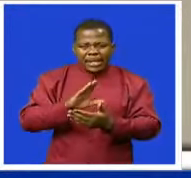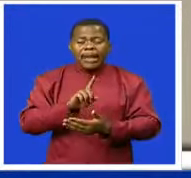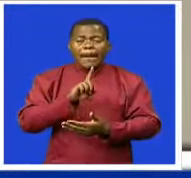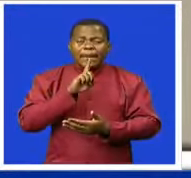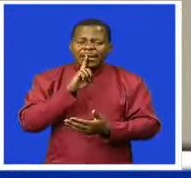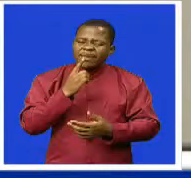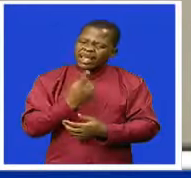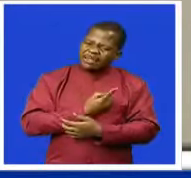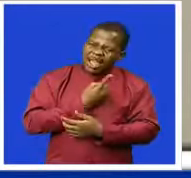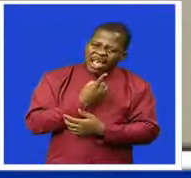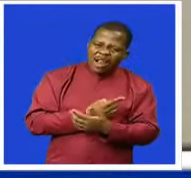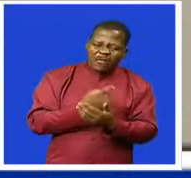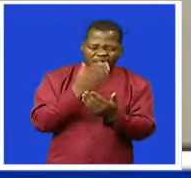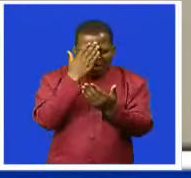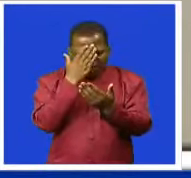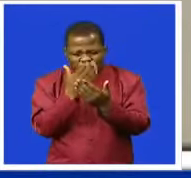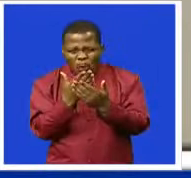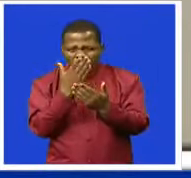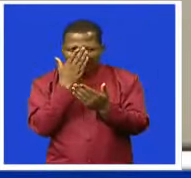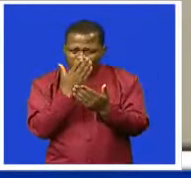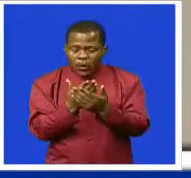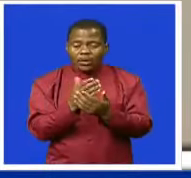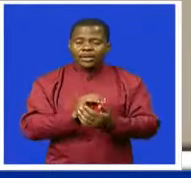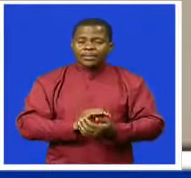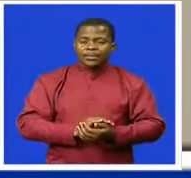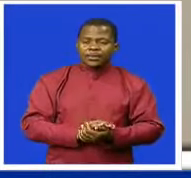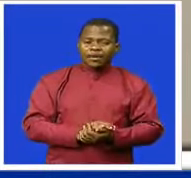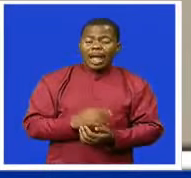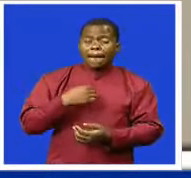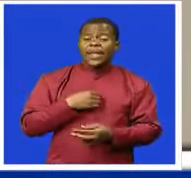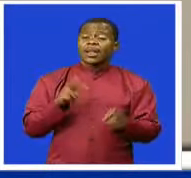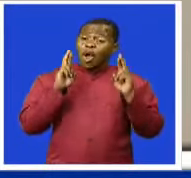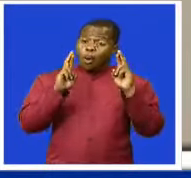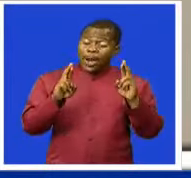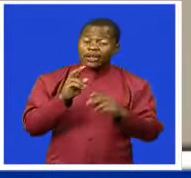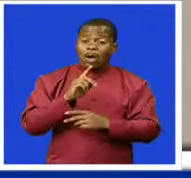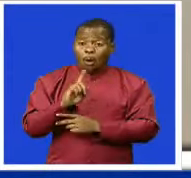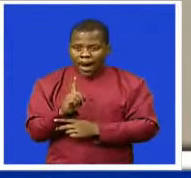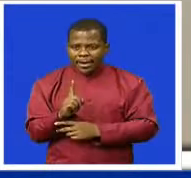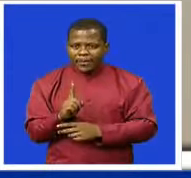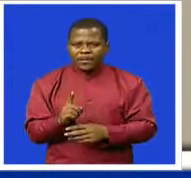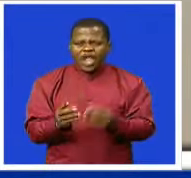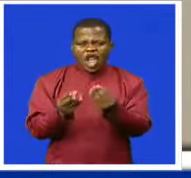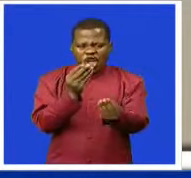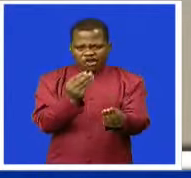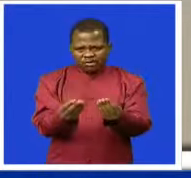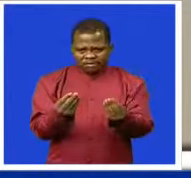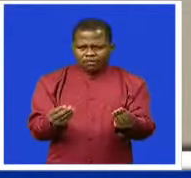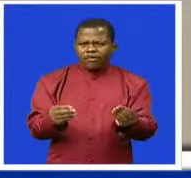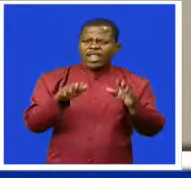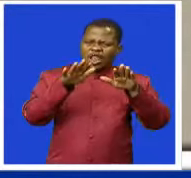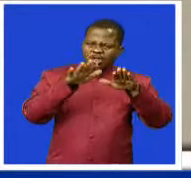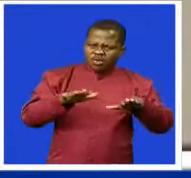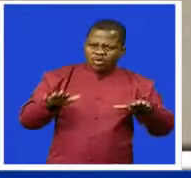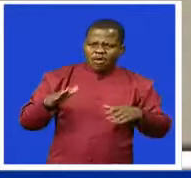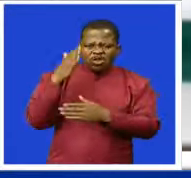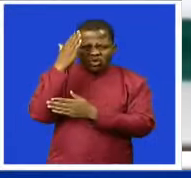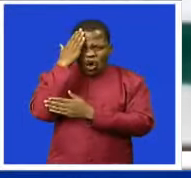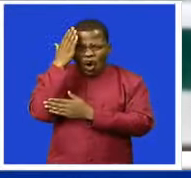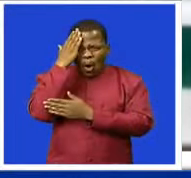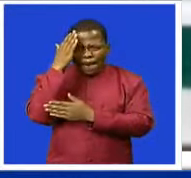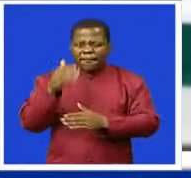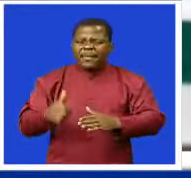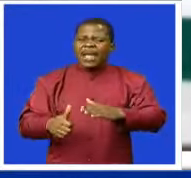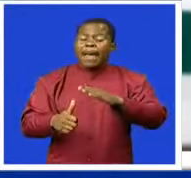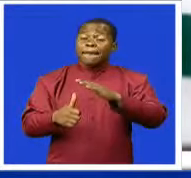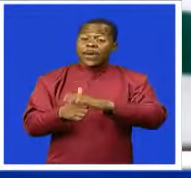sekuthi bamthana asebathi ukuthi lokumcokwa kufunda empilweni yabo kuze batoba nelikusasa lelihle